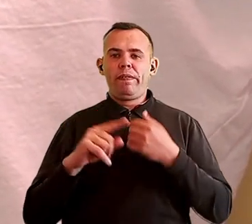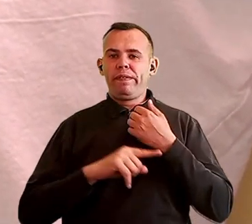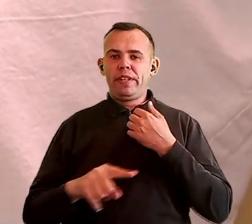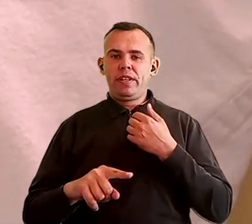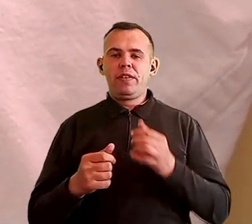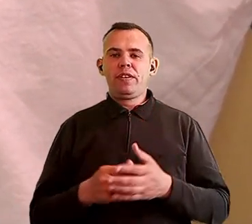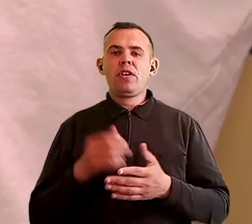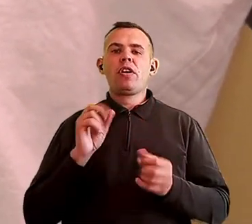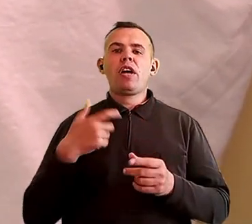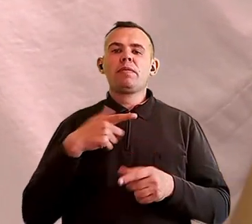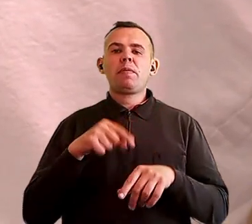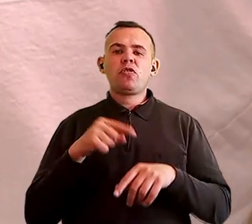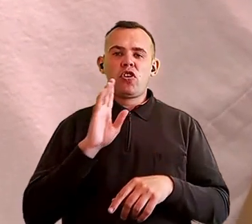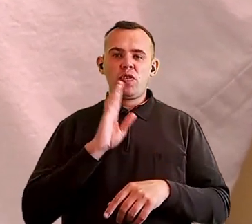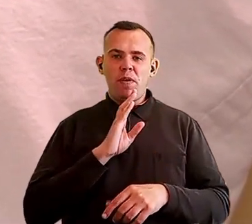почуваєш, мама?